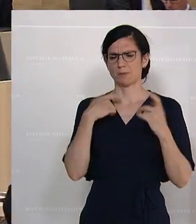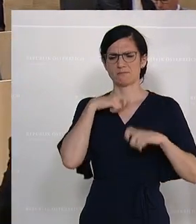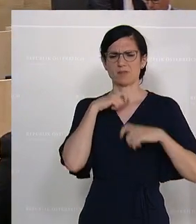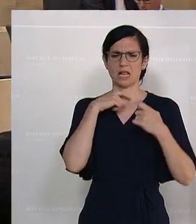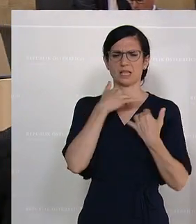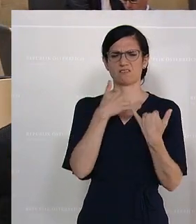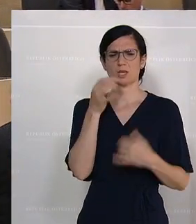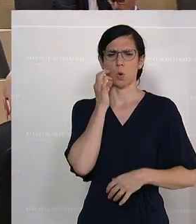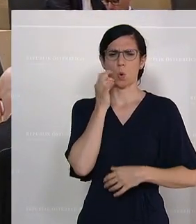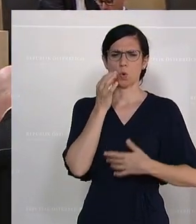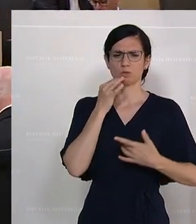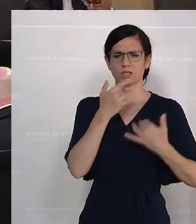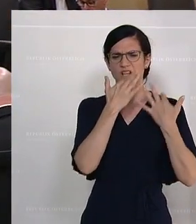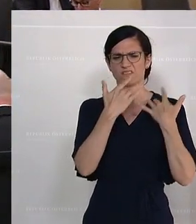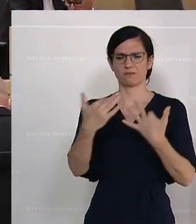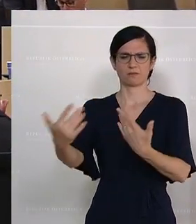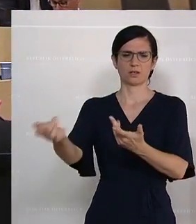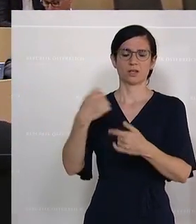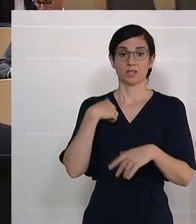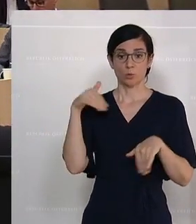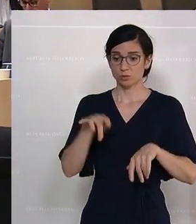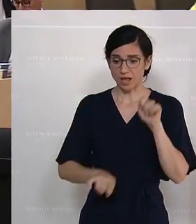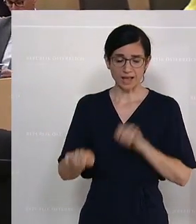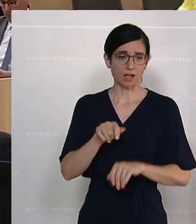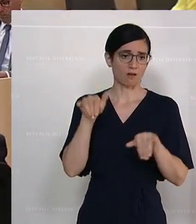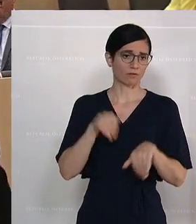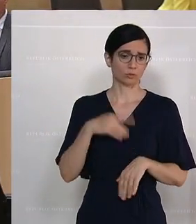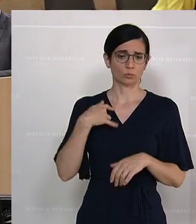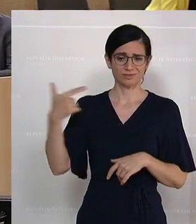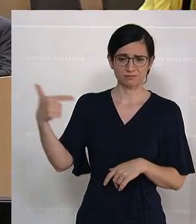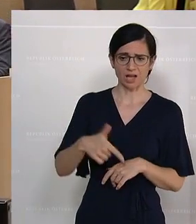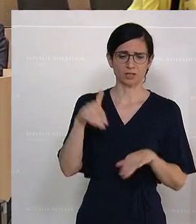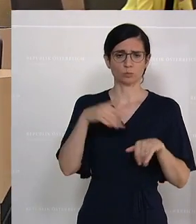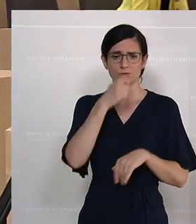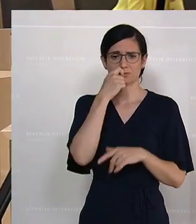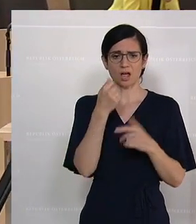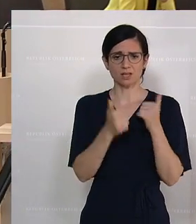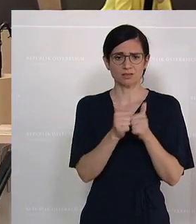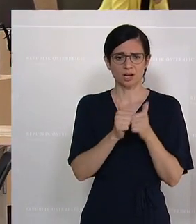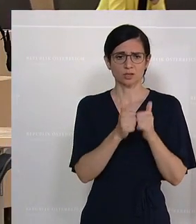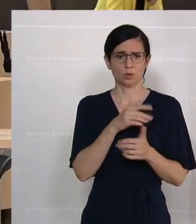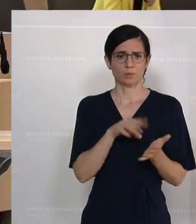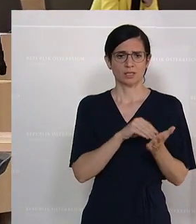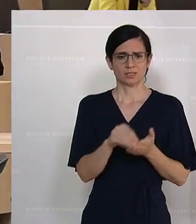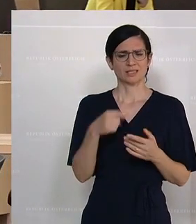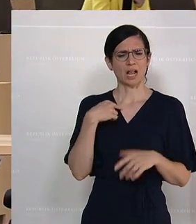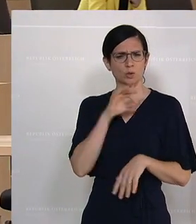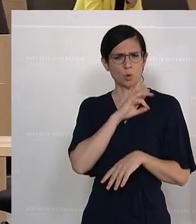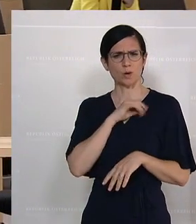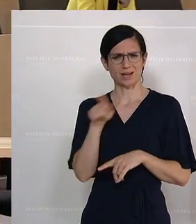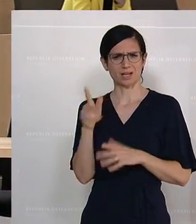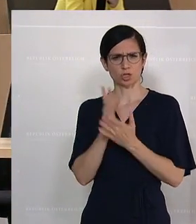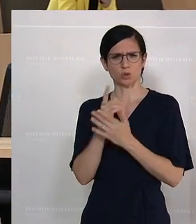überhaupt nichts man muss man wieder einkaufen gehen man muss banken gehen und man muss seine gasrechnungen zahlen der kollege cook hat das ist ein gutes beispiel gebracht